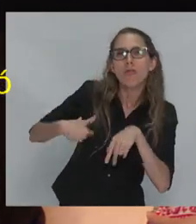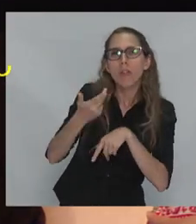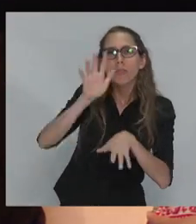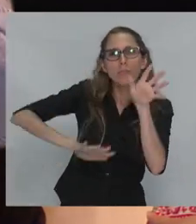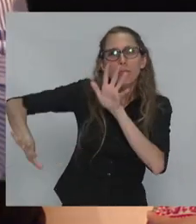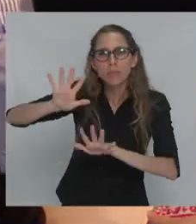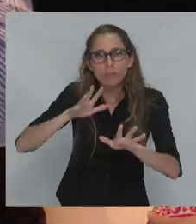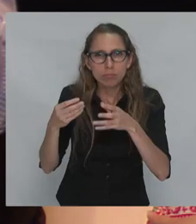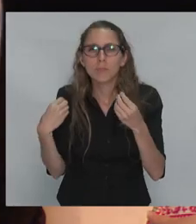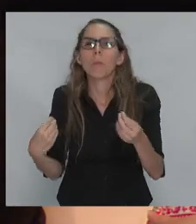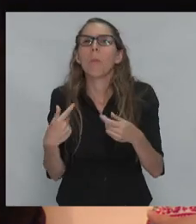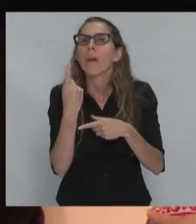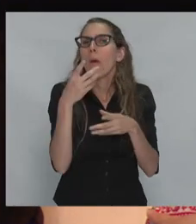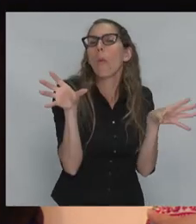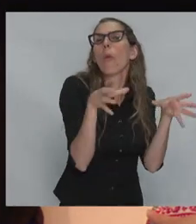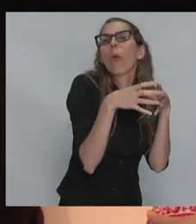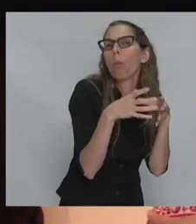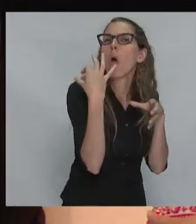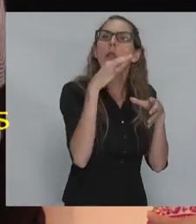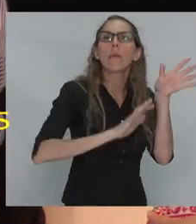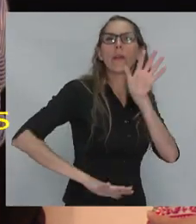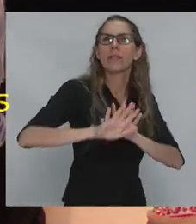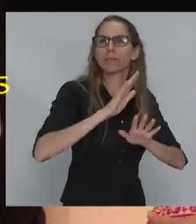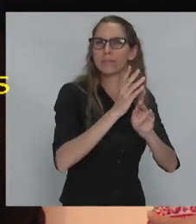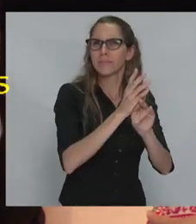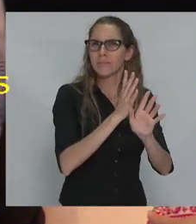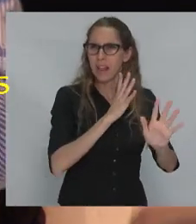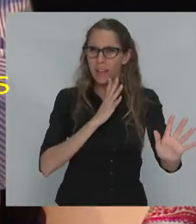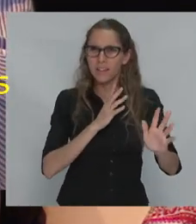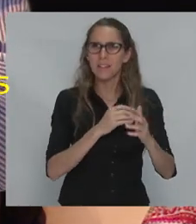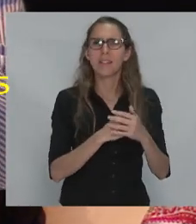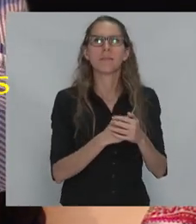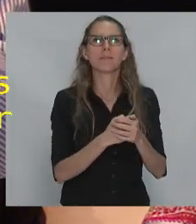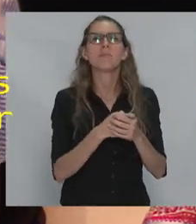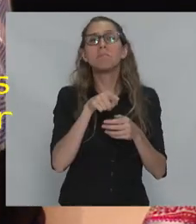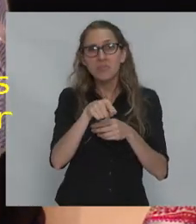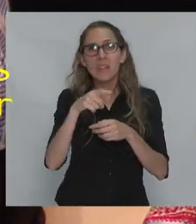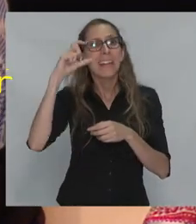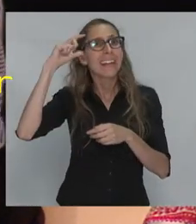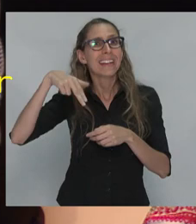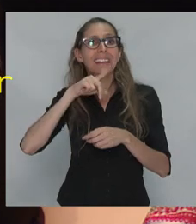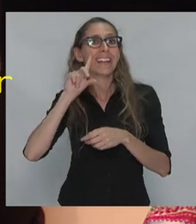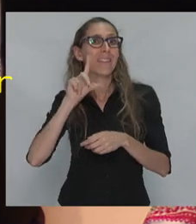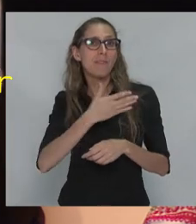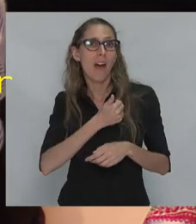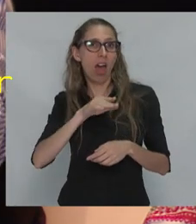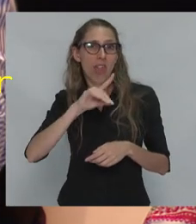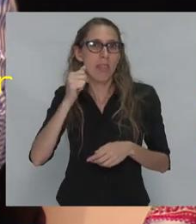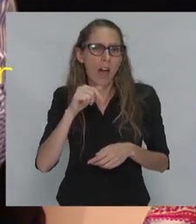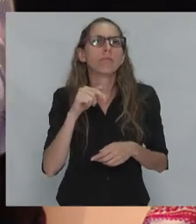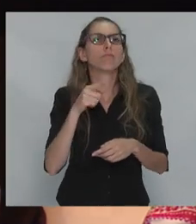organisées, l'intendance. On a eu à un moment donné dans l'intifada, et ça personne n'en parle, on a eu un réseau de 30 000